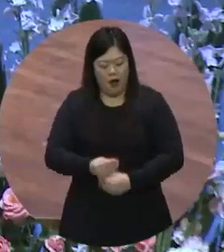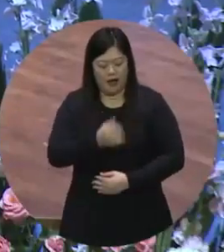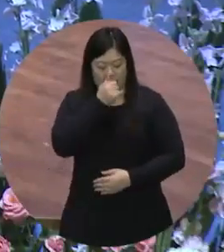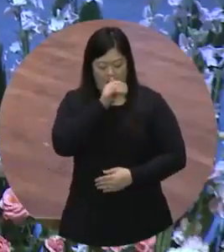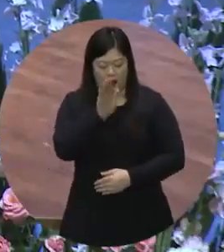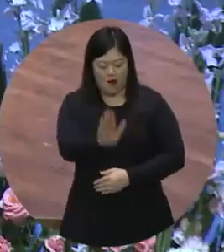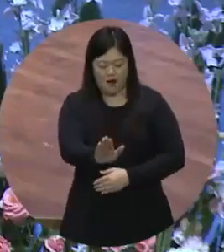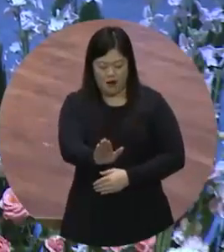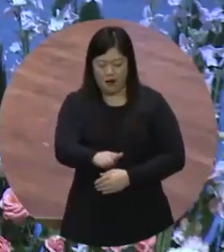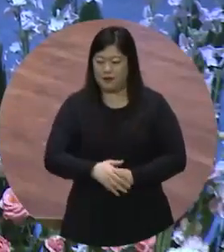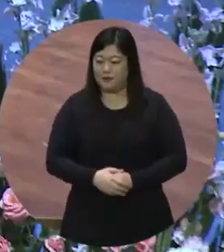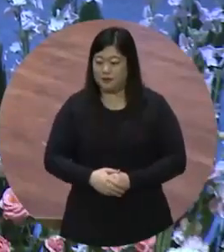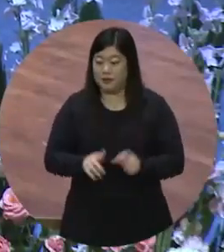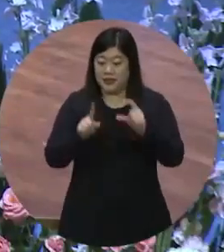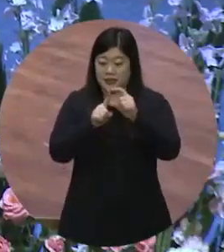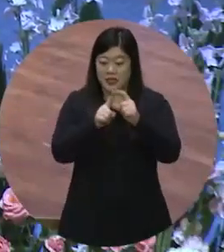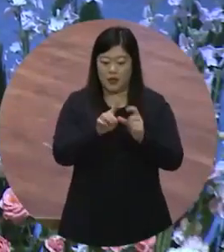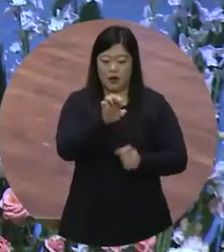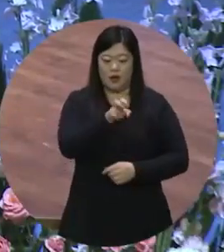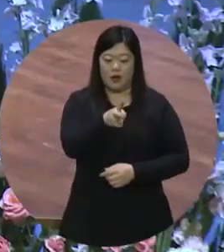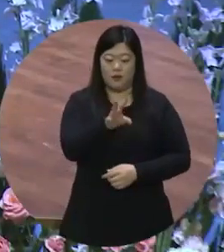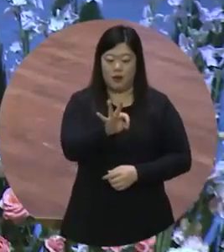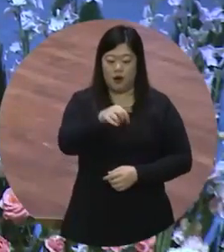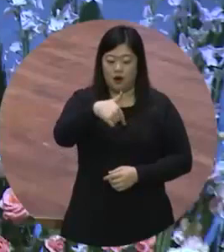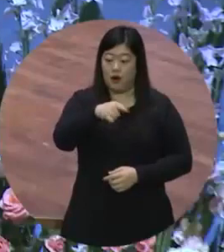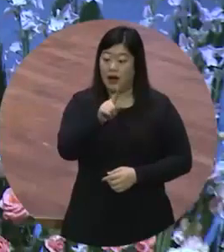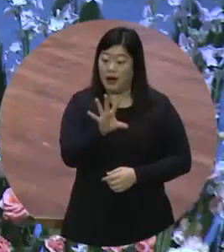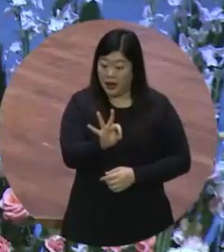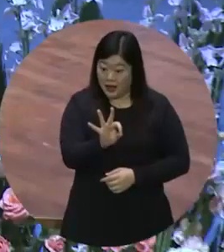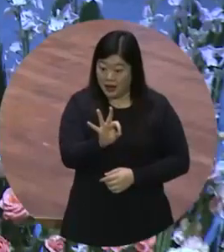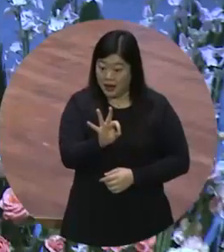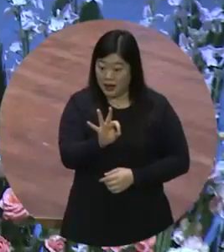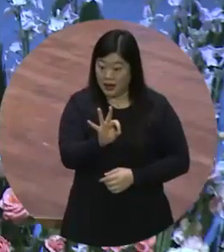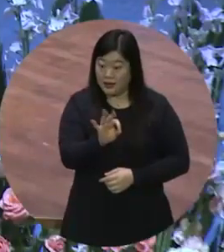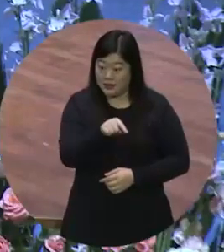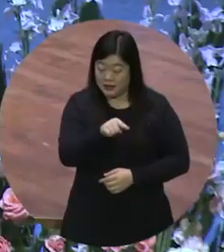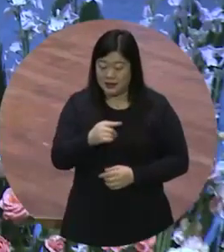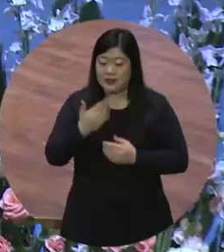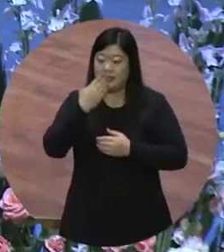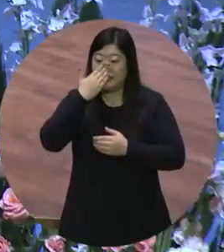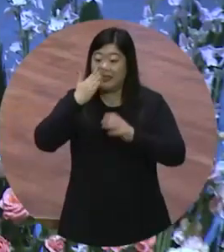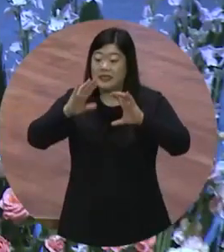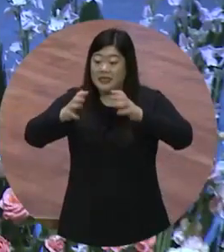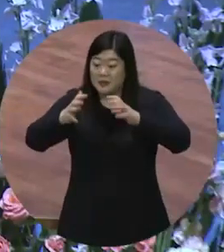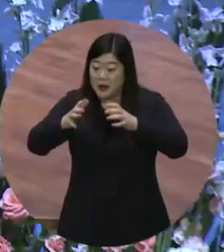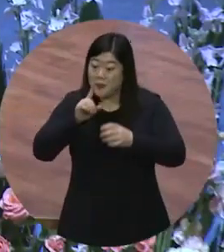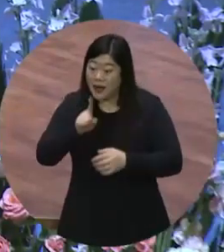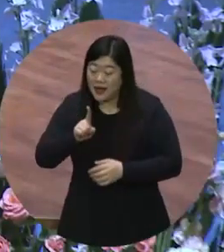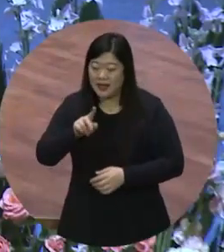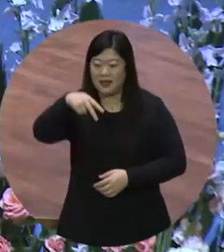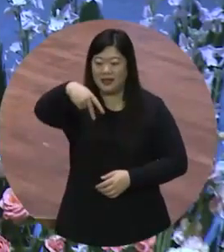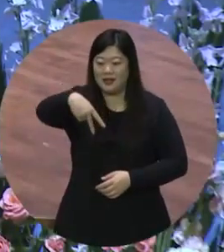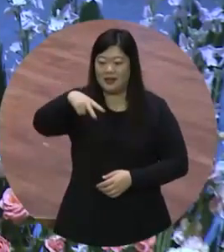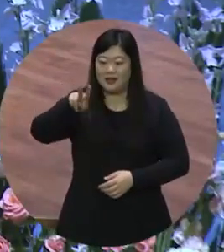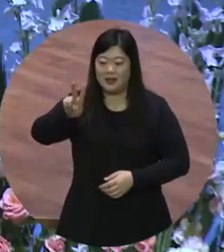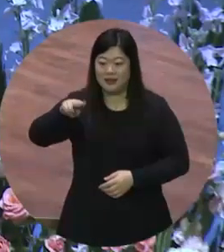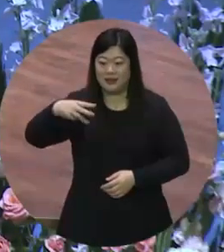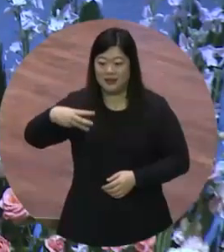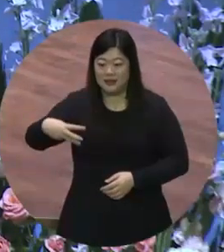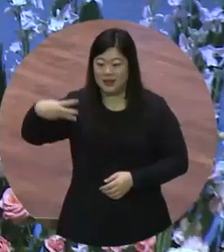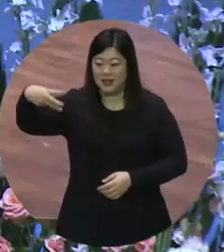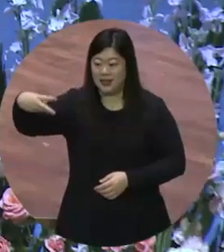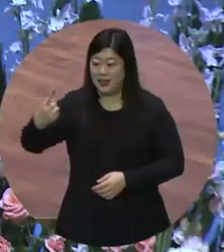이 평강은 에이레네. 이 헬라말, 히브리 말로 샬롬.